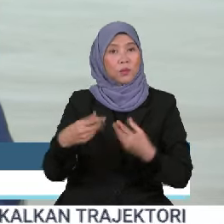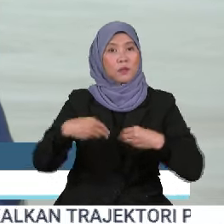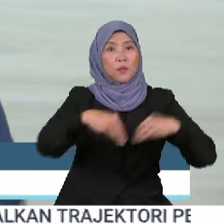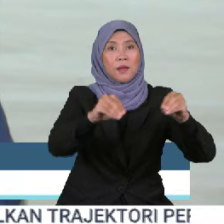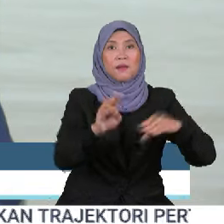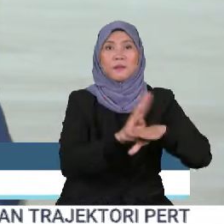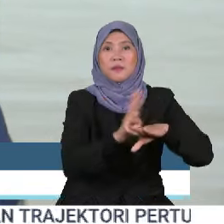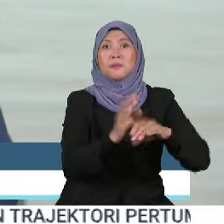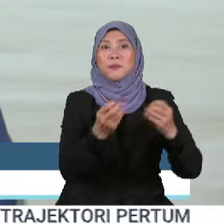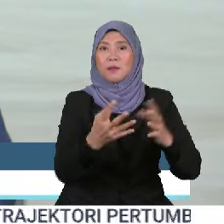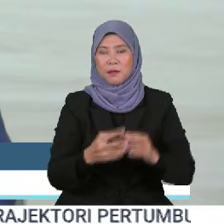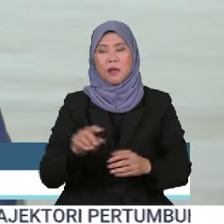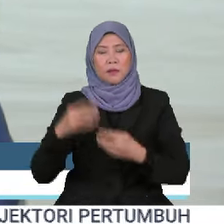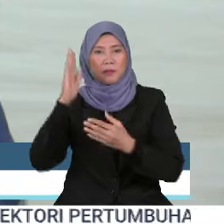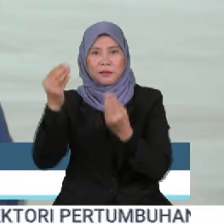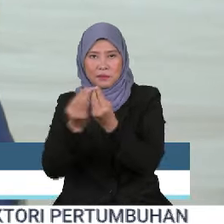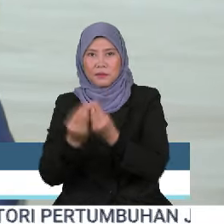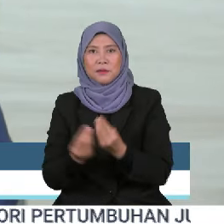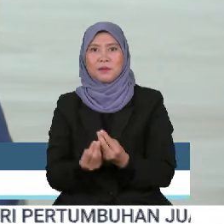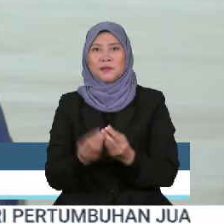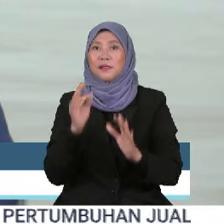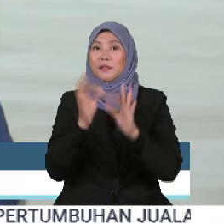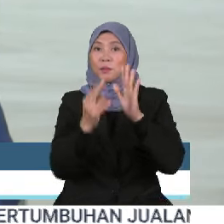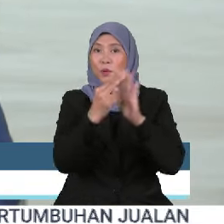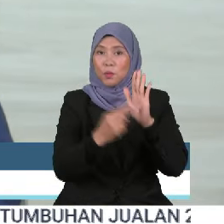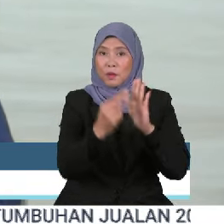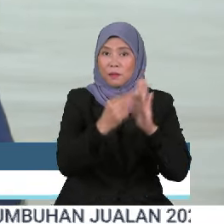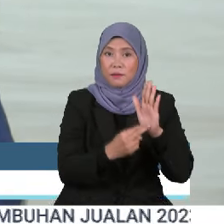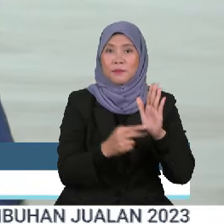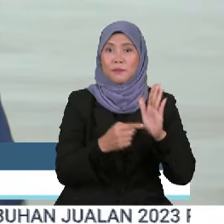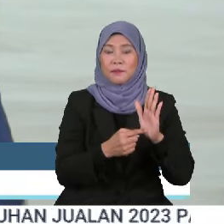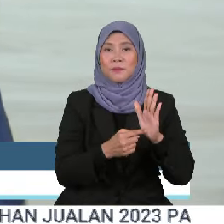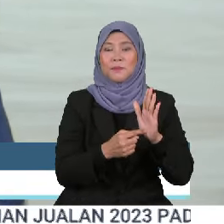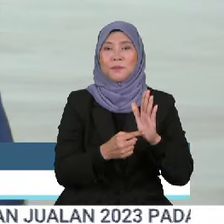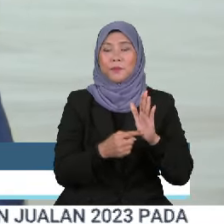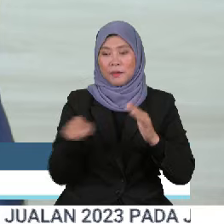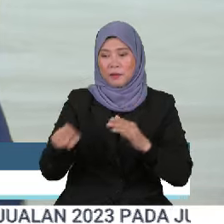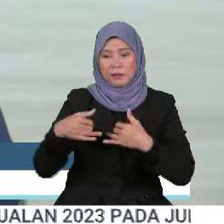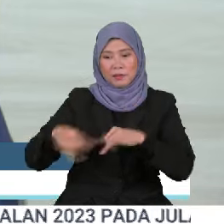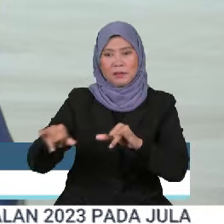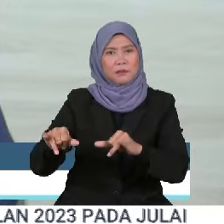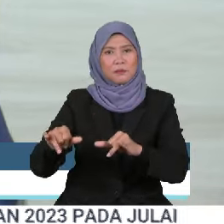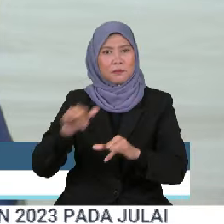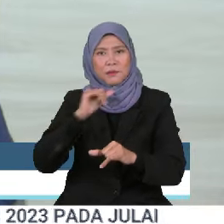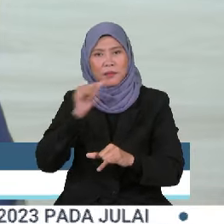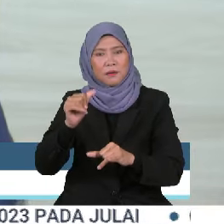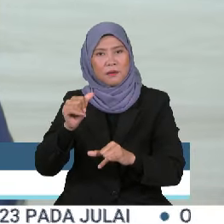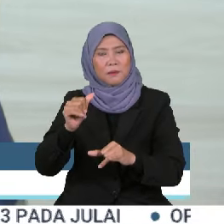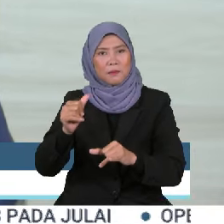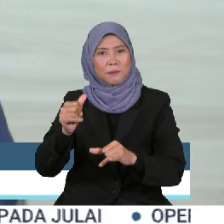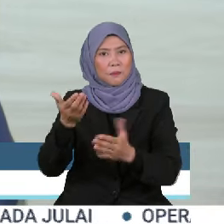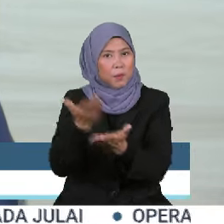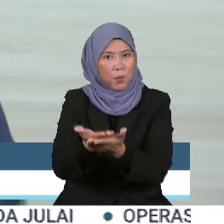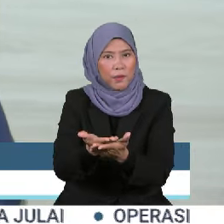Dan undang-undang ini juga kalau sampai ke tahap lah kalau mereka masih tak tuntut kita memang